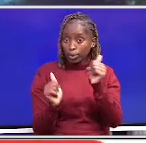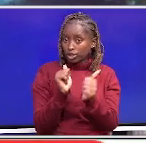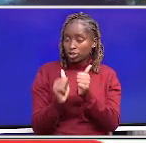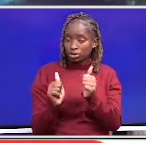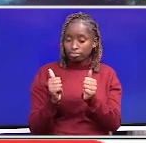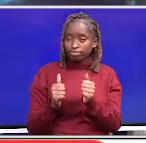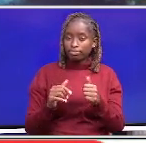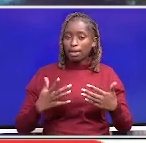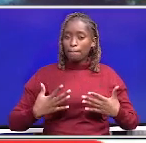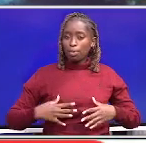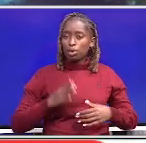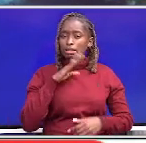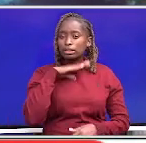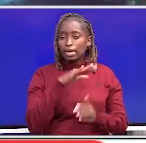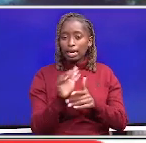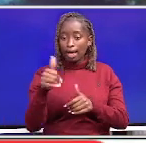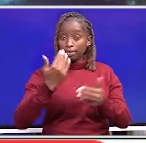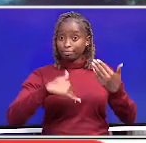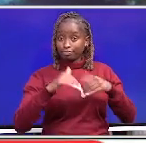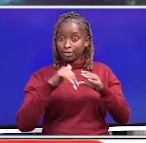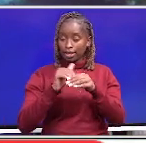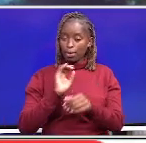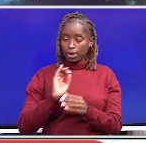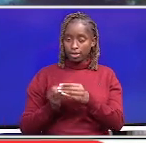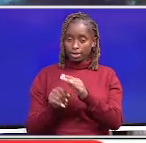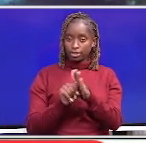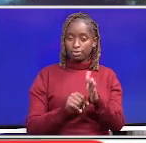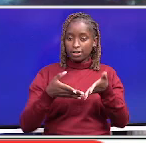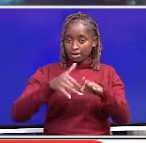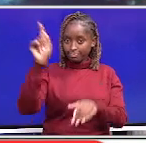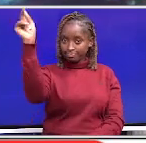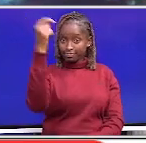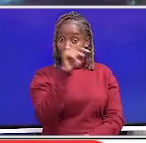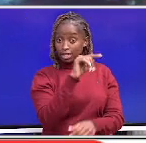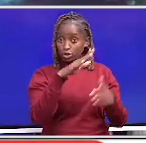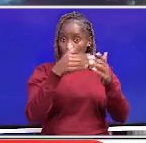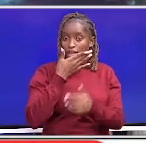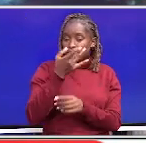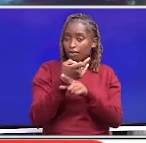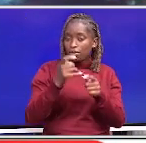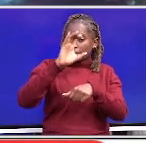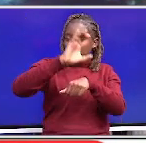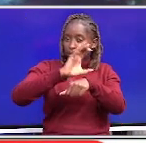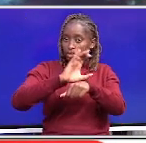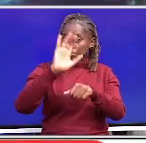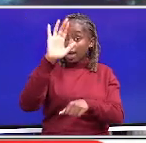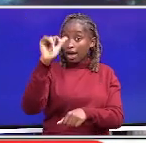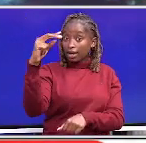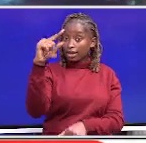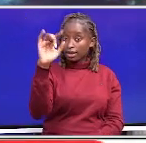kila muongo wa uongozi katika taifa la Kenya. Haya ni kwa mujibu wa viongozi wa kanisa la Kianglikana waliongoza